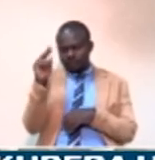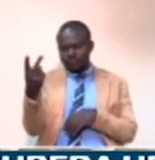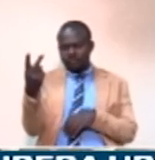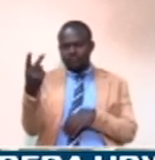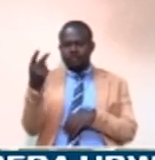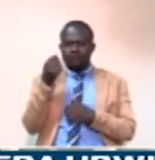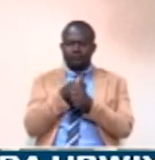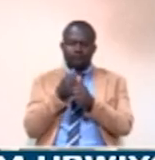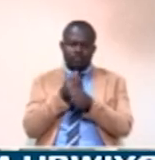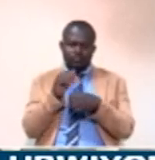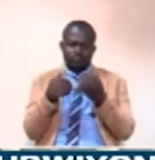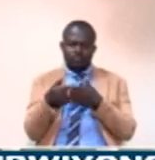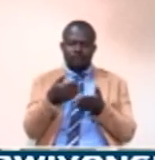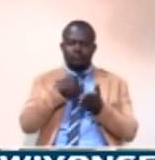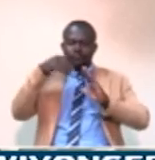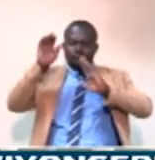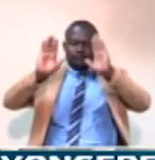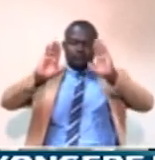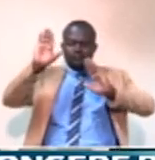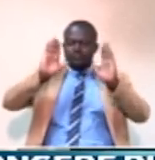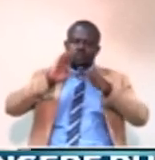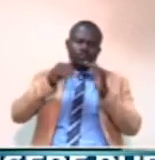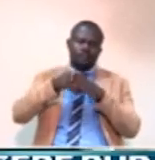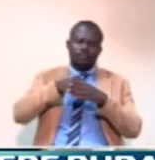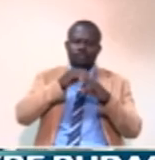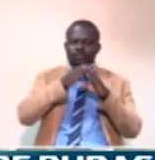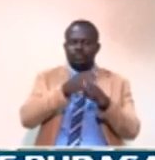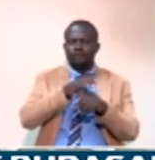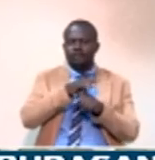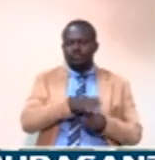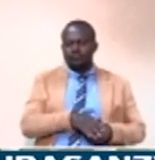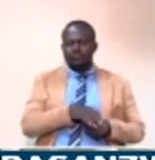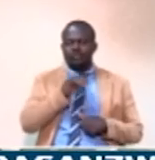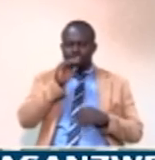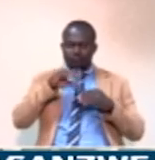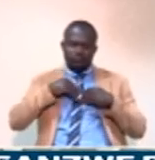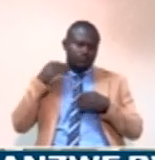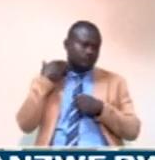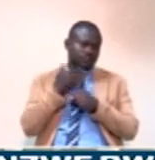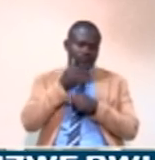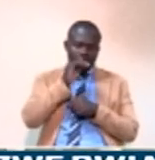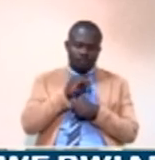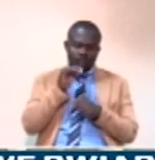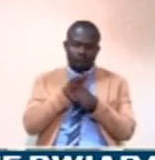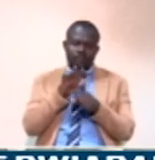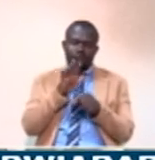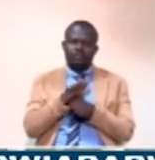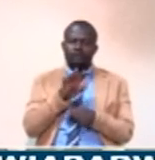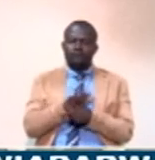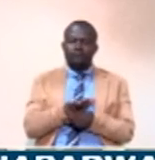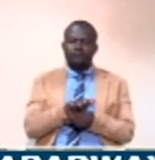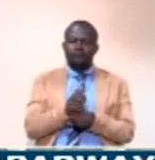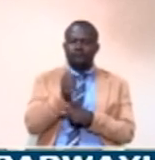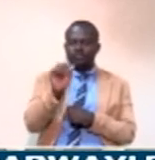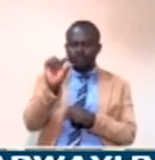uko buri wese afite uruhare mu kurwanya abapfobya n'abahakana jenoside, cyane cyane aba